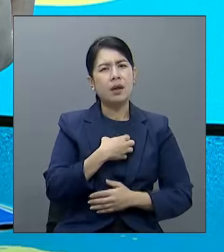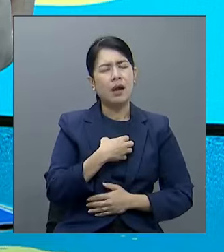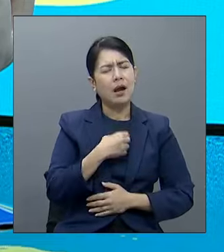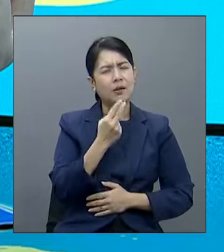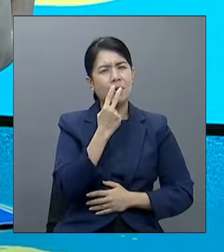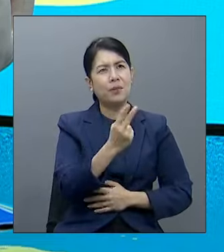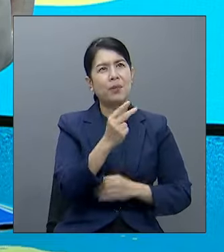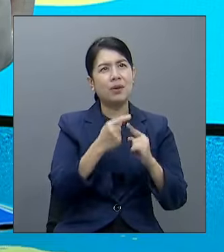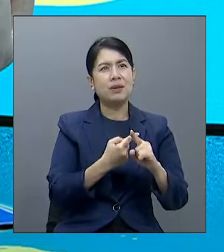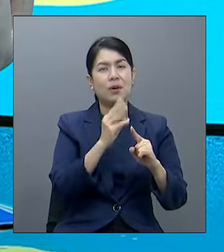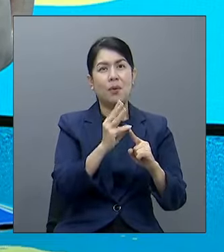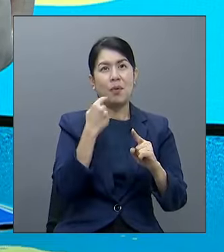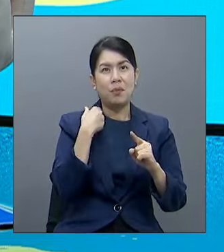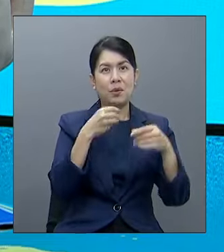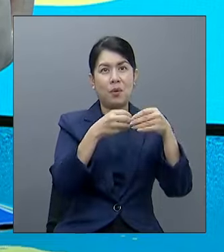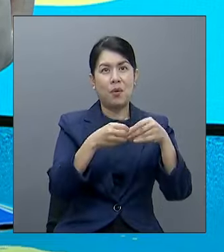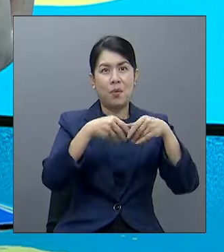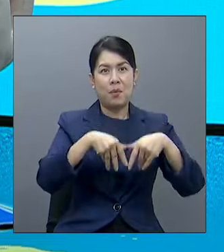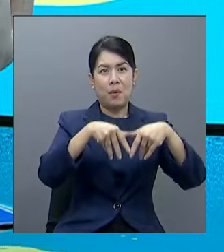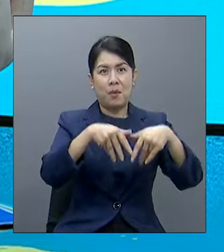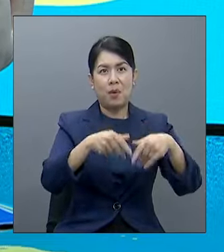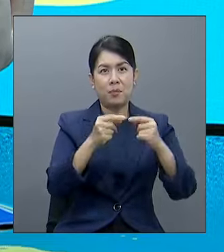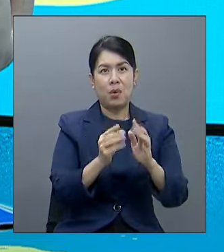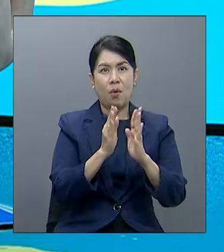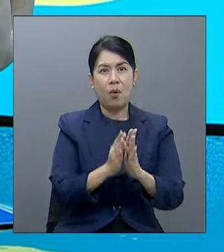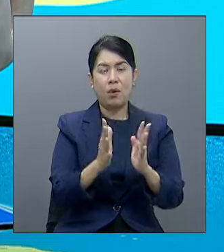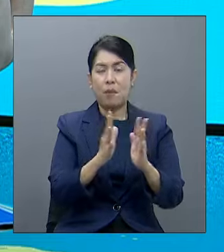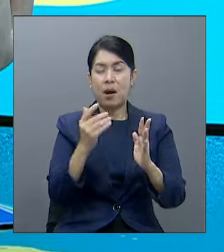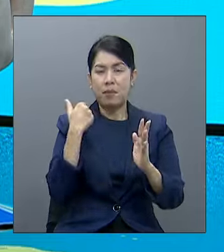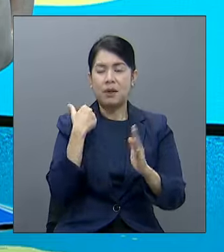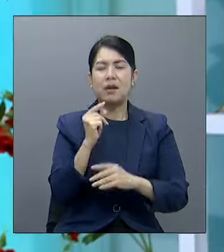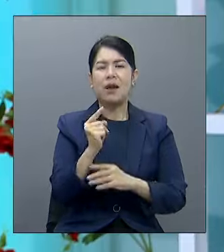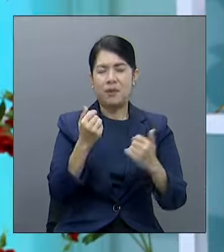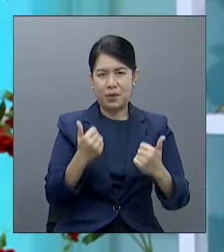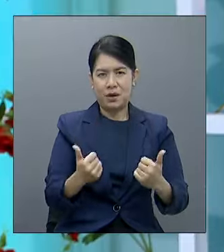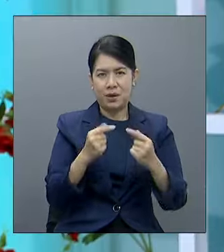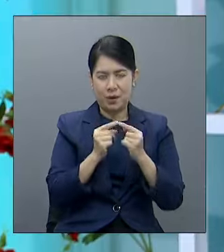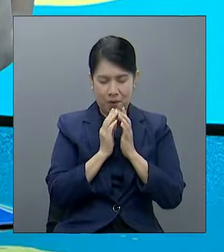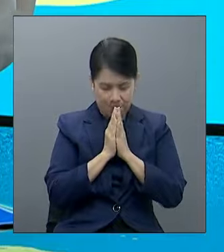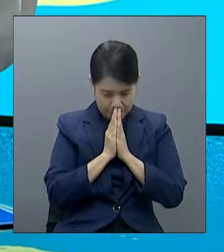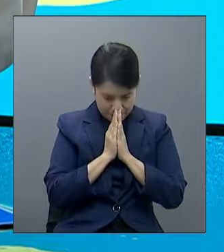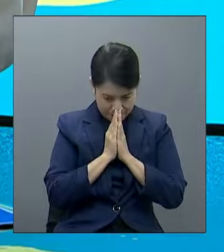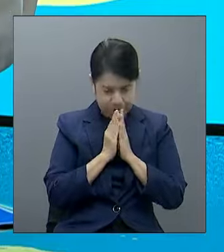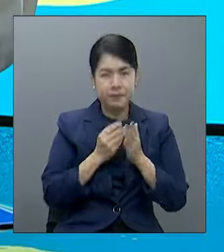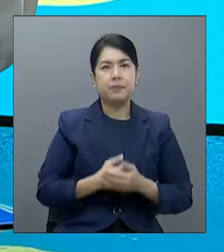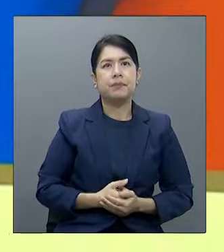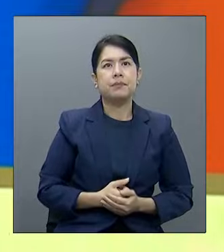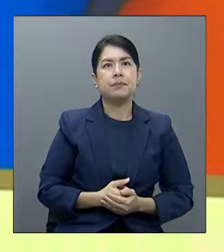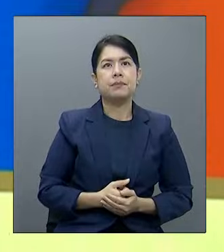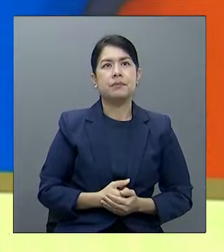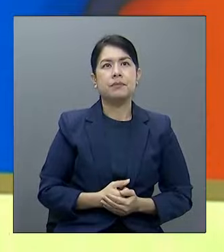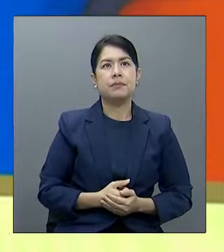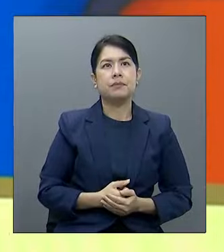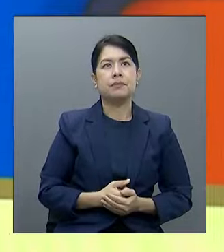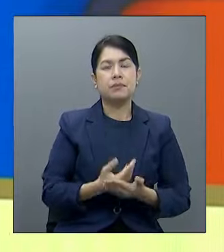นี้เนี่ยขบวนจะมากกว่า200ขบวนหรือเปล่าเดี๋ยวเราติดตามนะคะวันนี้ขอบคุณคุณวาดดาวด้วยนะคะขอบพระคุณนะคะโอ้คุณผู้ชมค